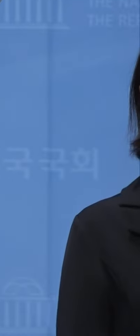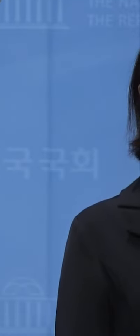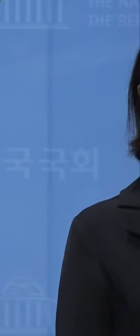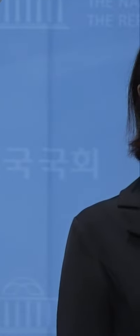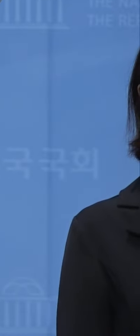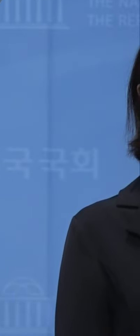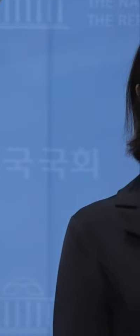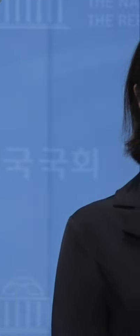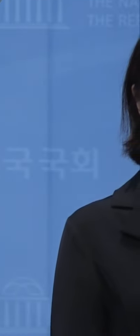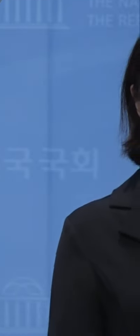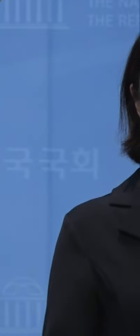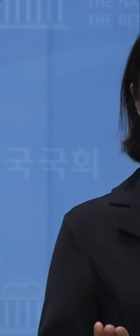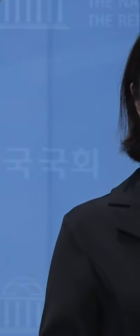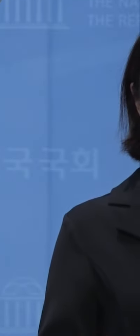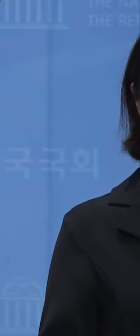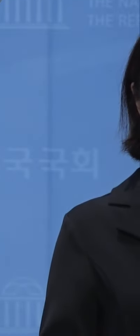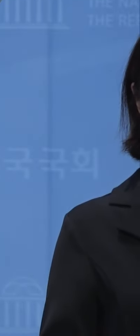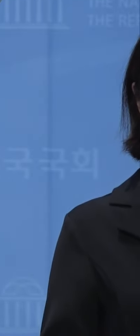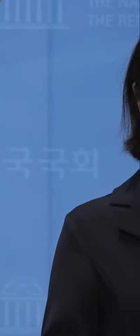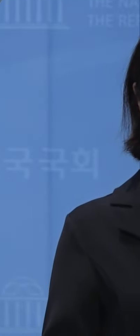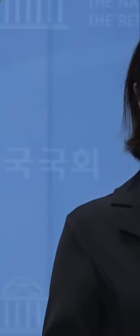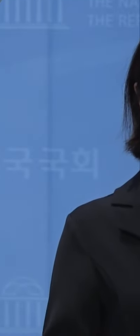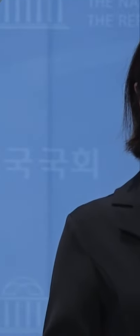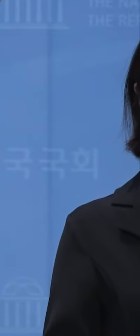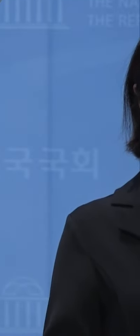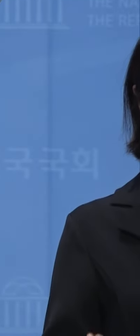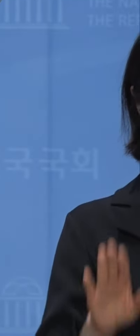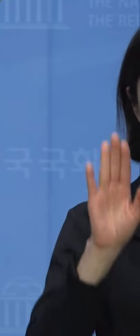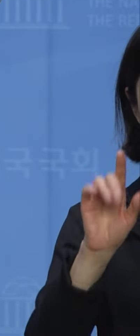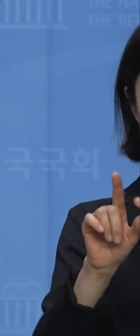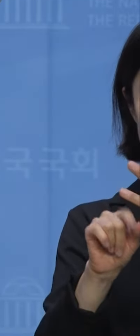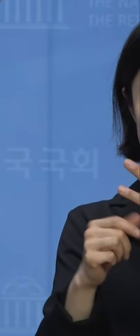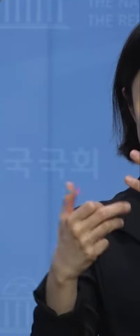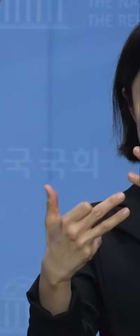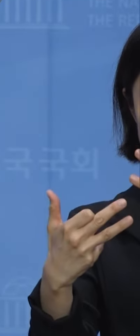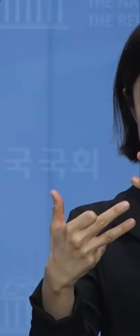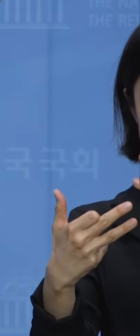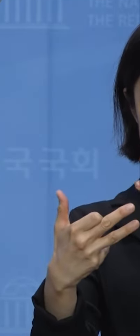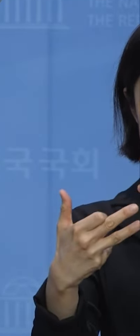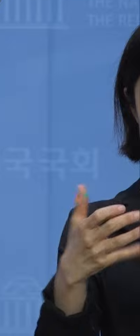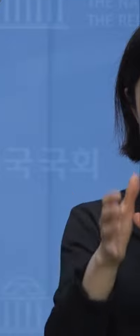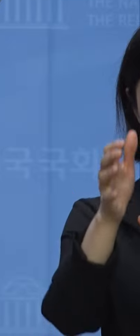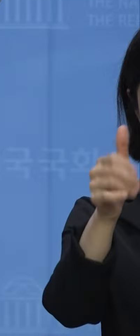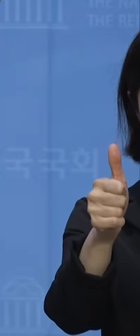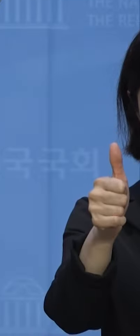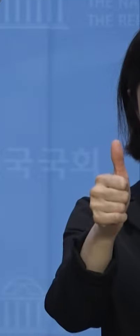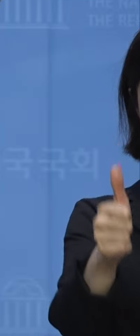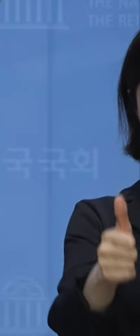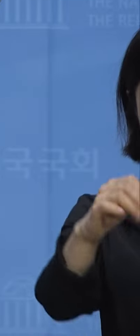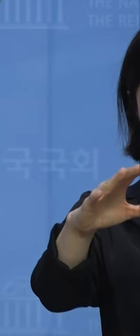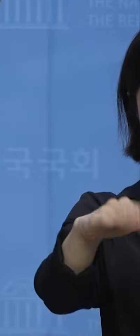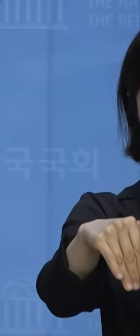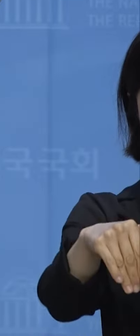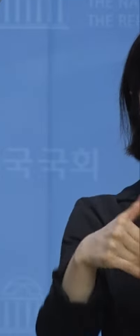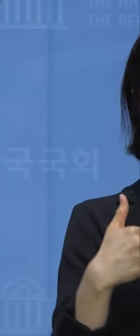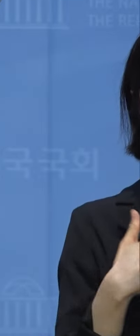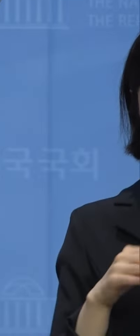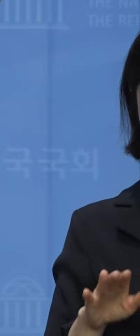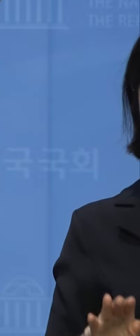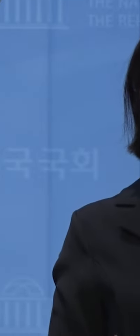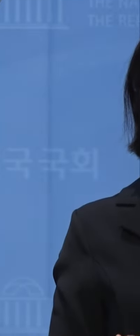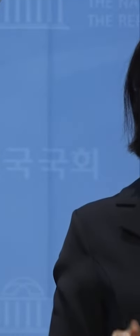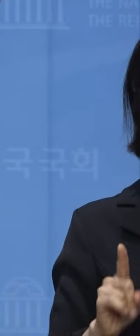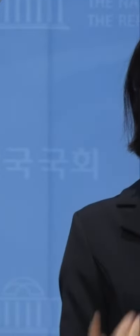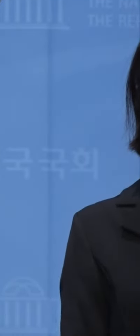오늘 민주당 8월 18일 전당대회 최고위원 출마 입장문